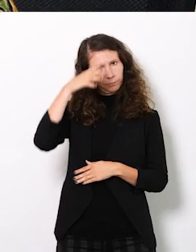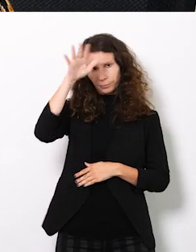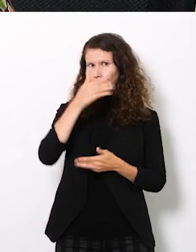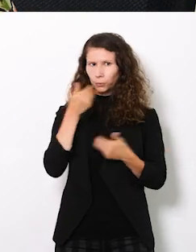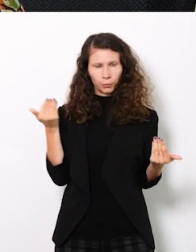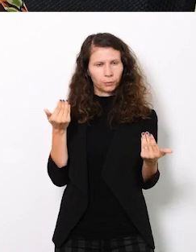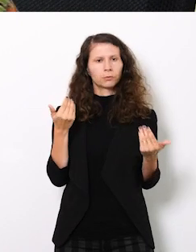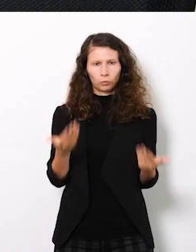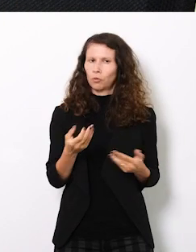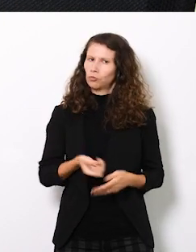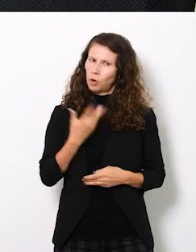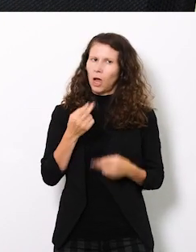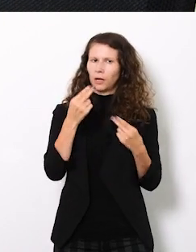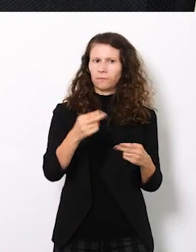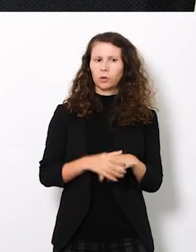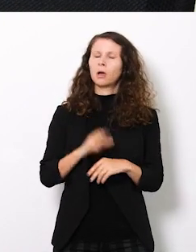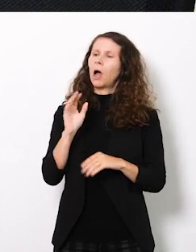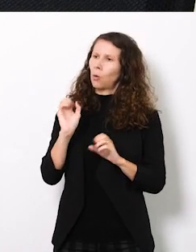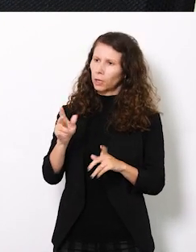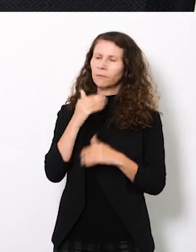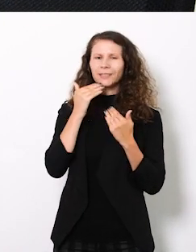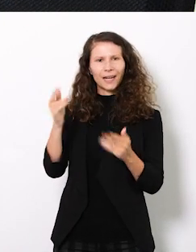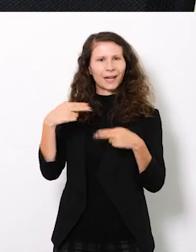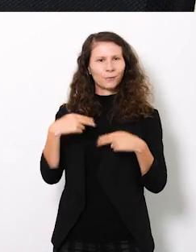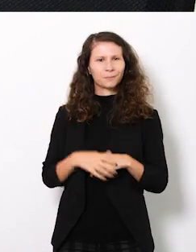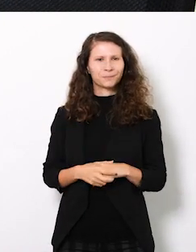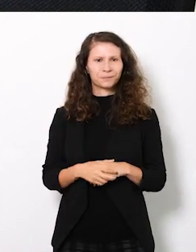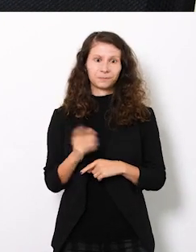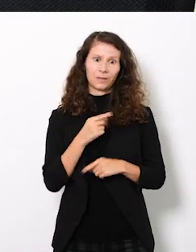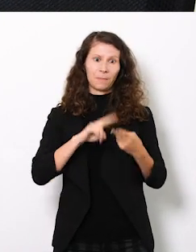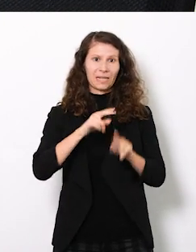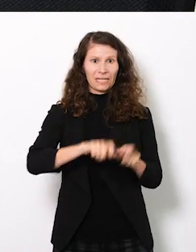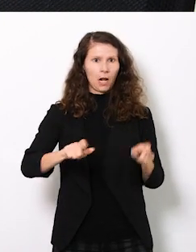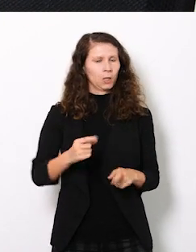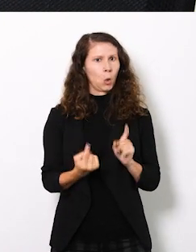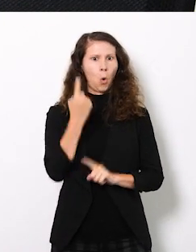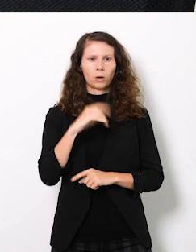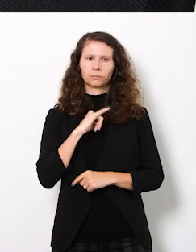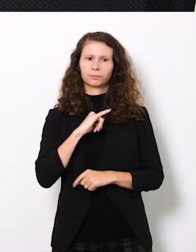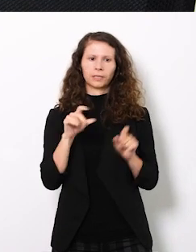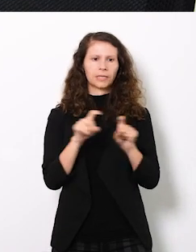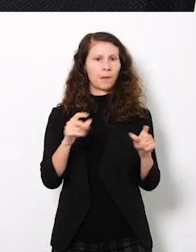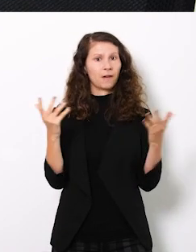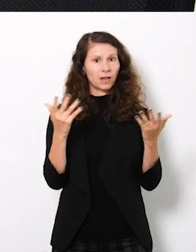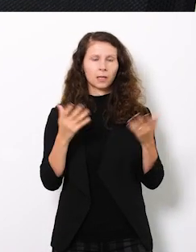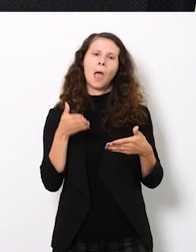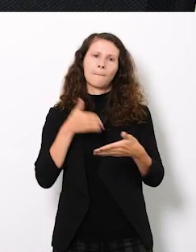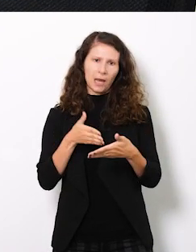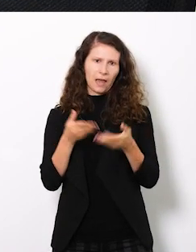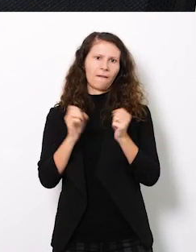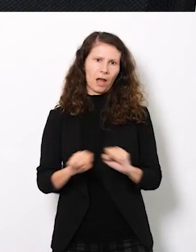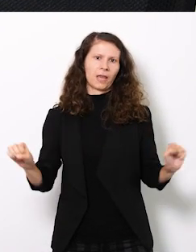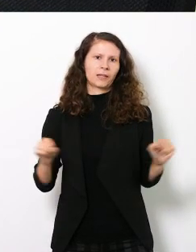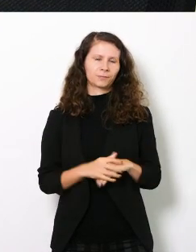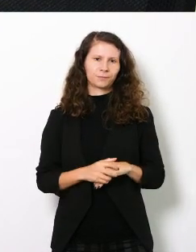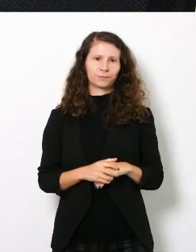Okay, aber vielen Dank für die Antwort. Ein Thema, das unsere Mitglieder natürlich wahnsinnig interessiert, ist das Thema Barrierefreiheit.